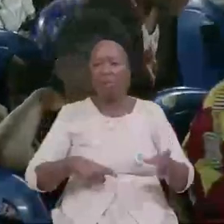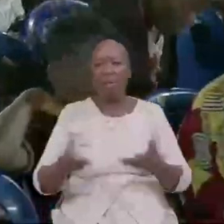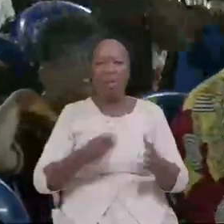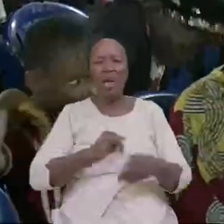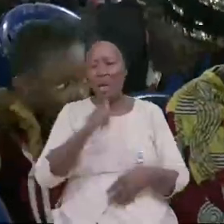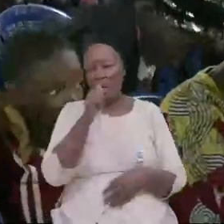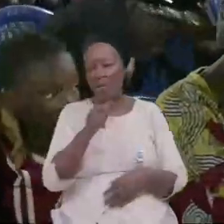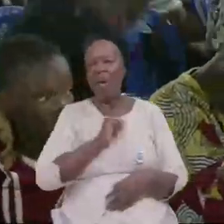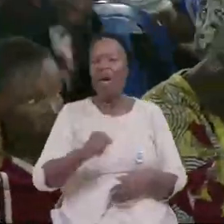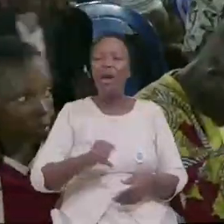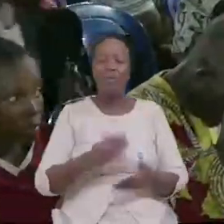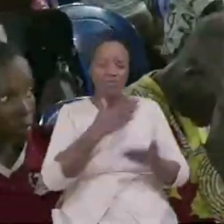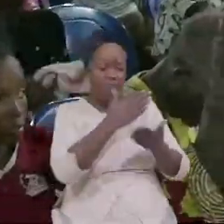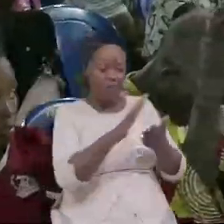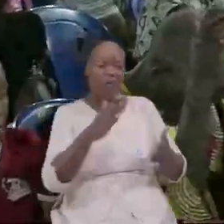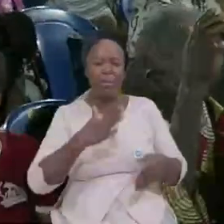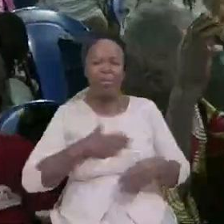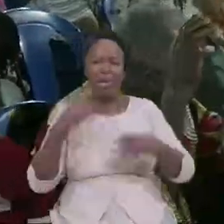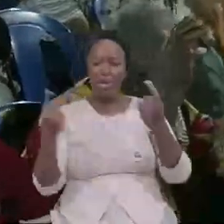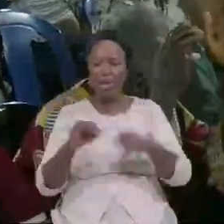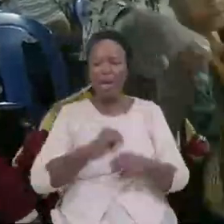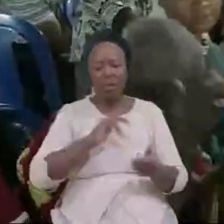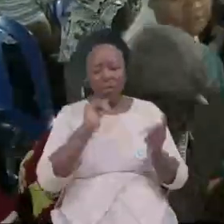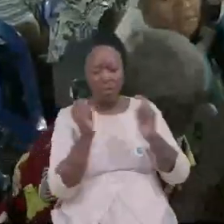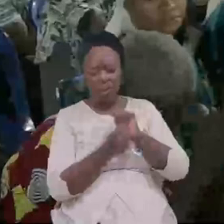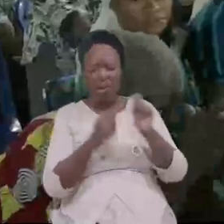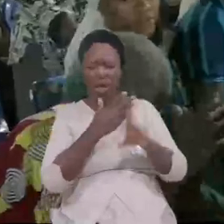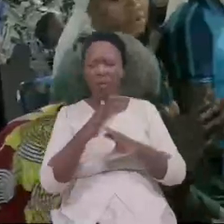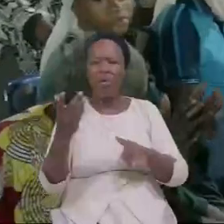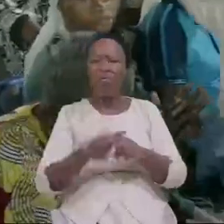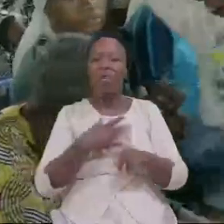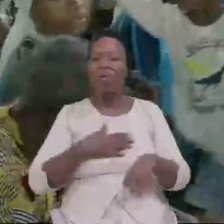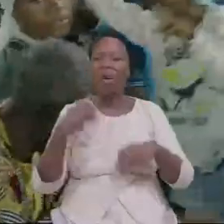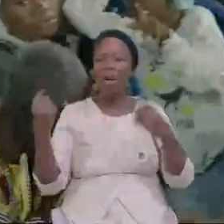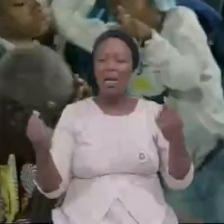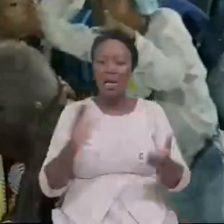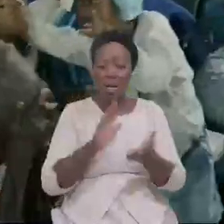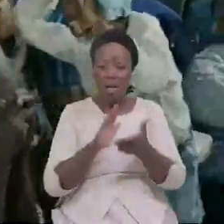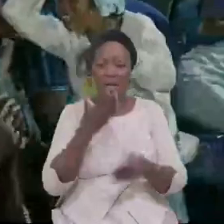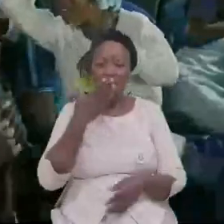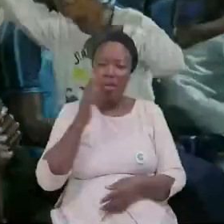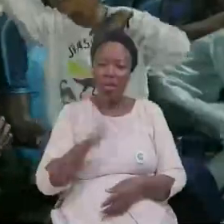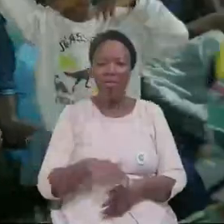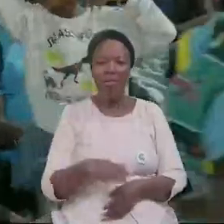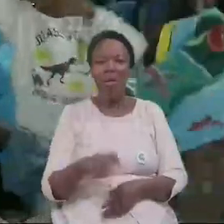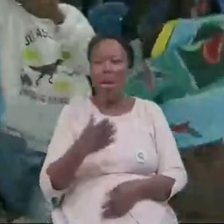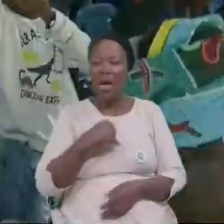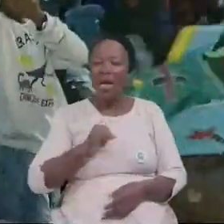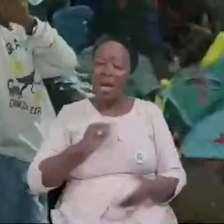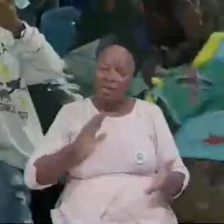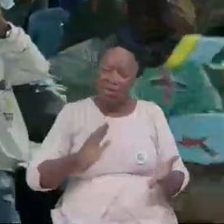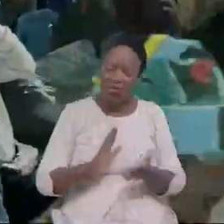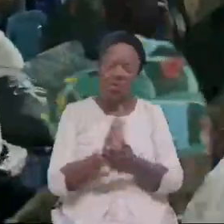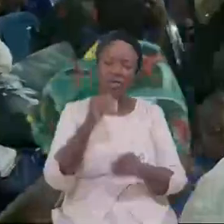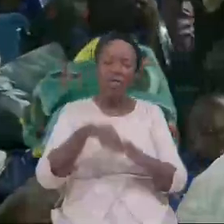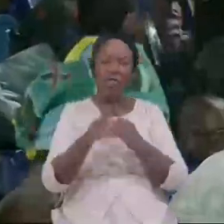péchés. Je me détourne de mes mauvais actes. Et je me confie à Christ, Christ seul.